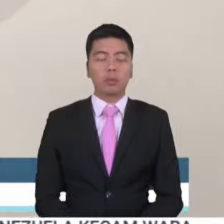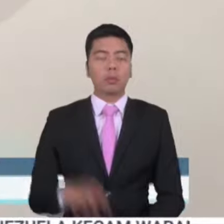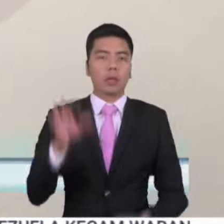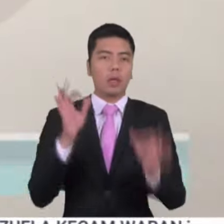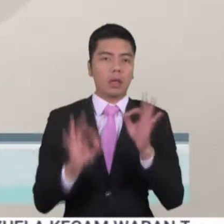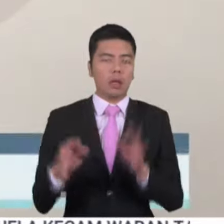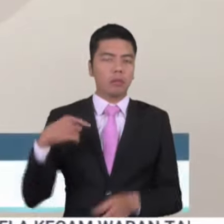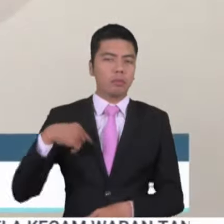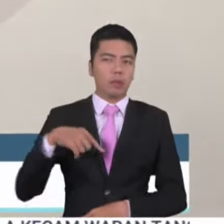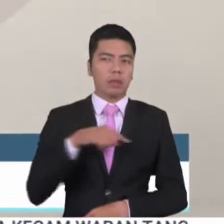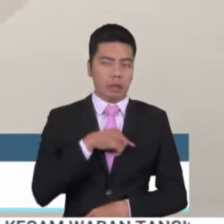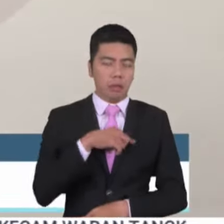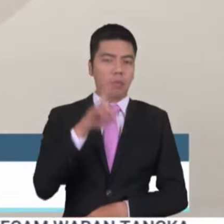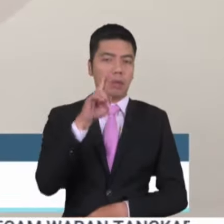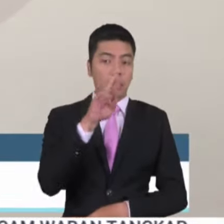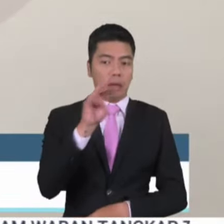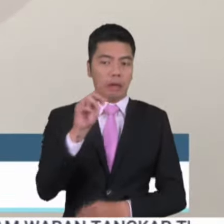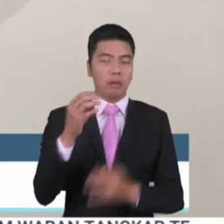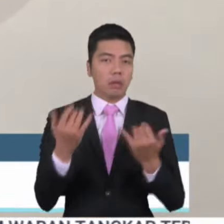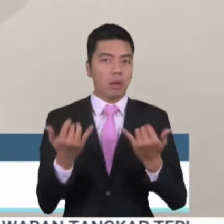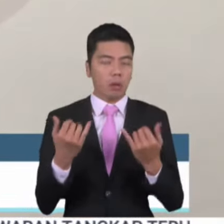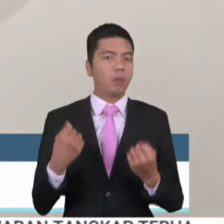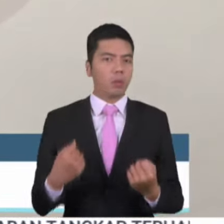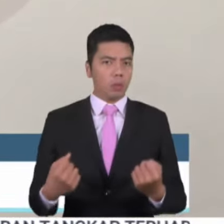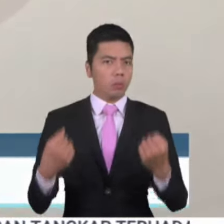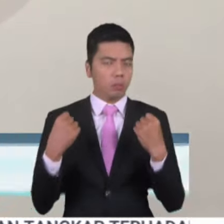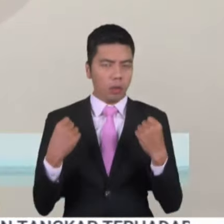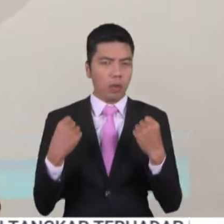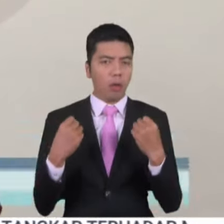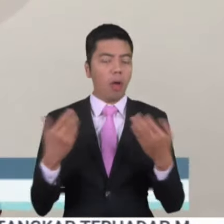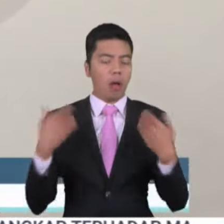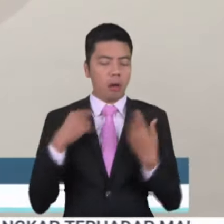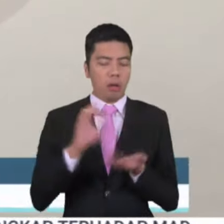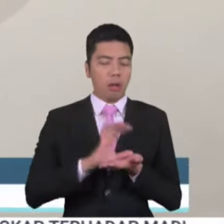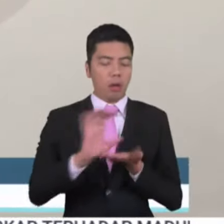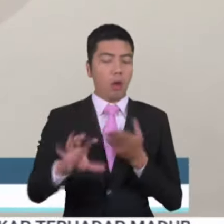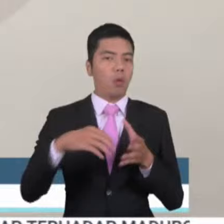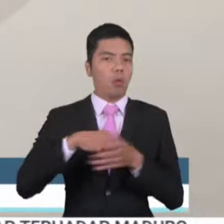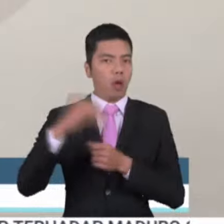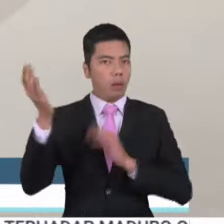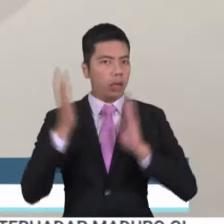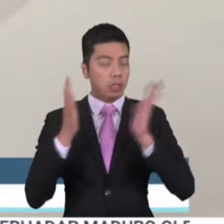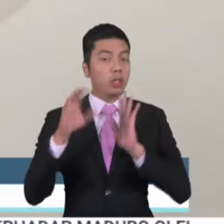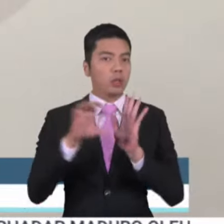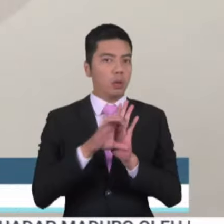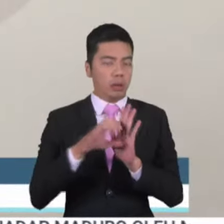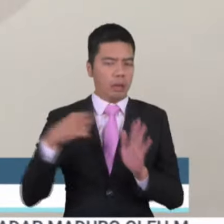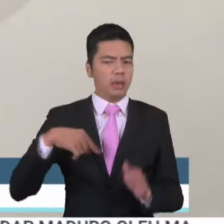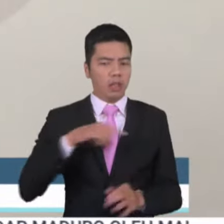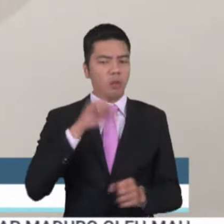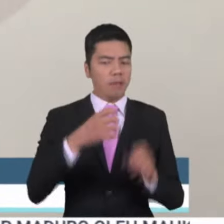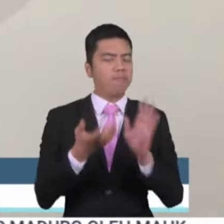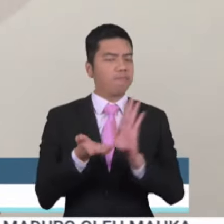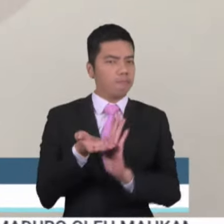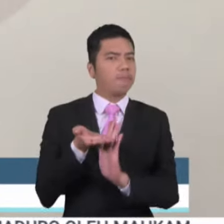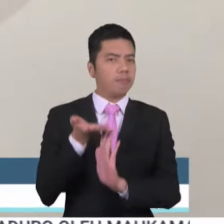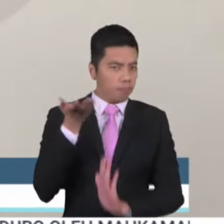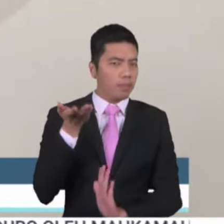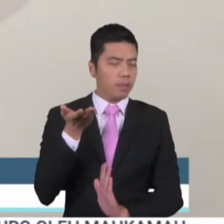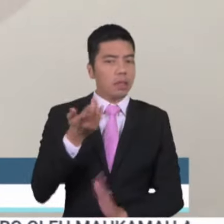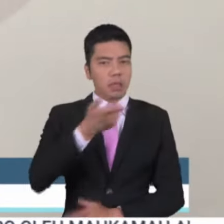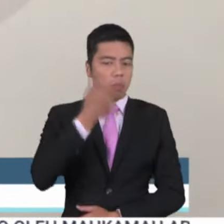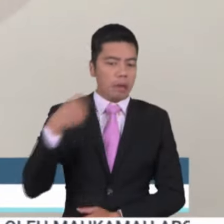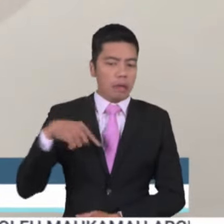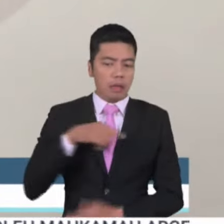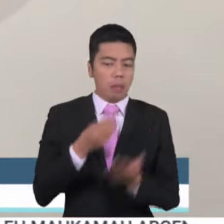Kalau kita punya ringgit sedang mengukuh, kalau kita ada pelaburan di luar negara contohnya, so kita boleh naikkanlah. Sebab apa yang